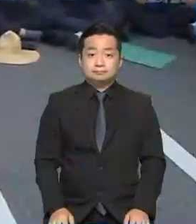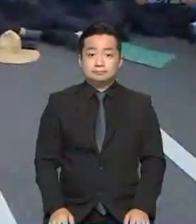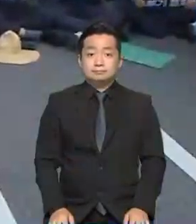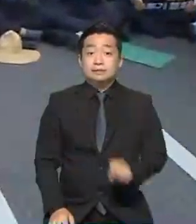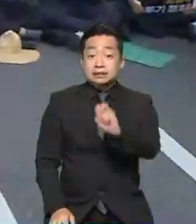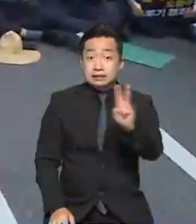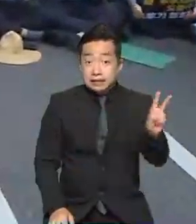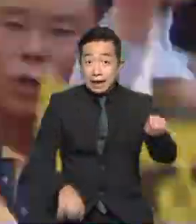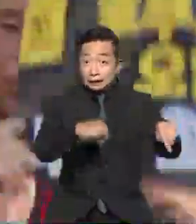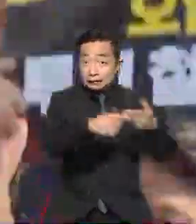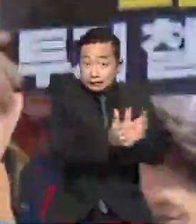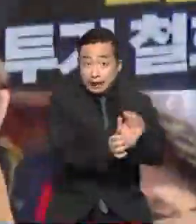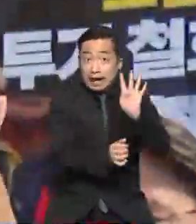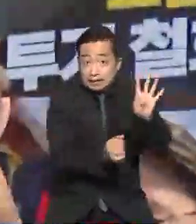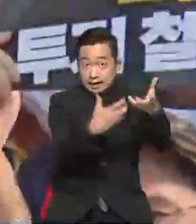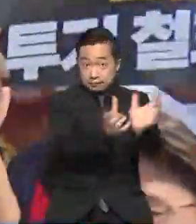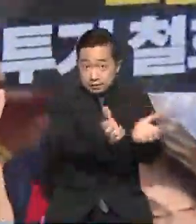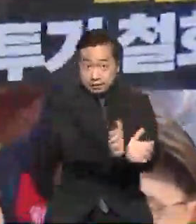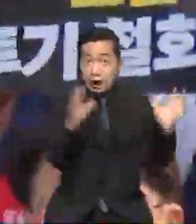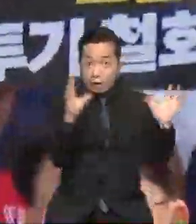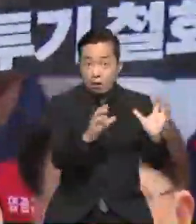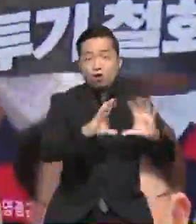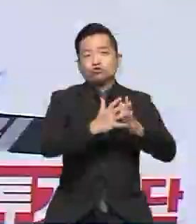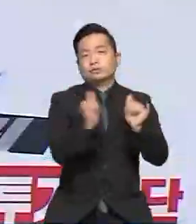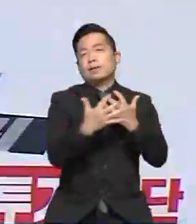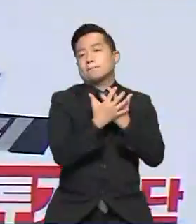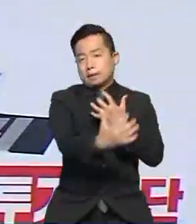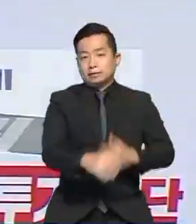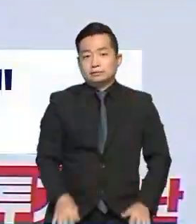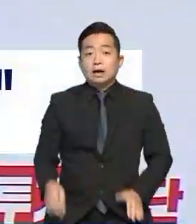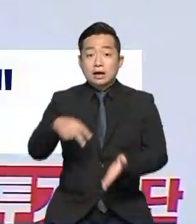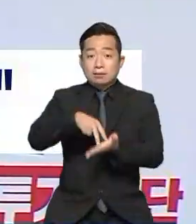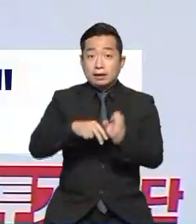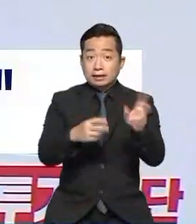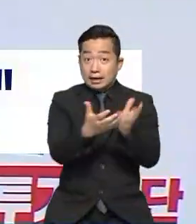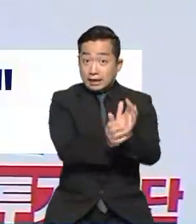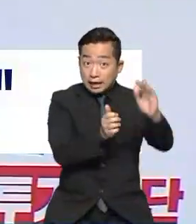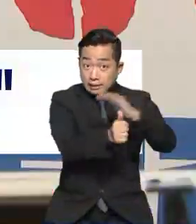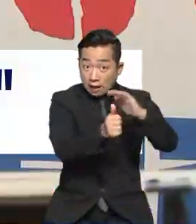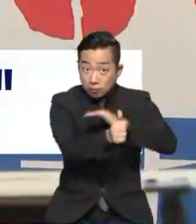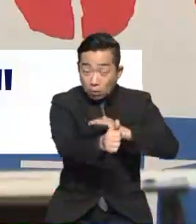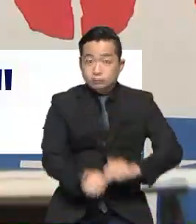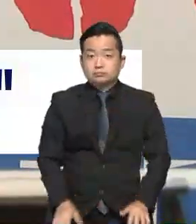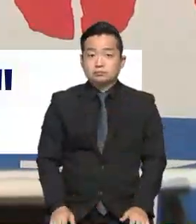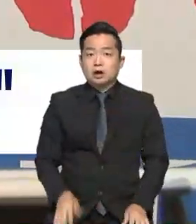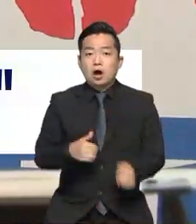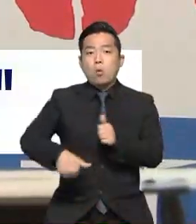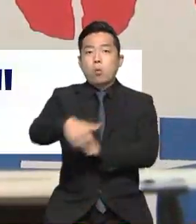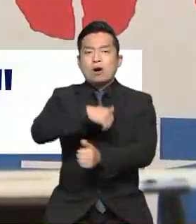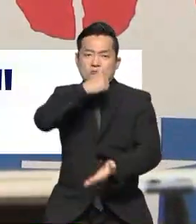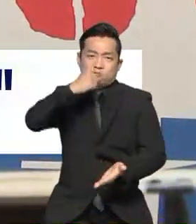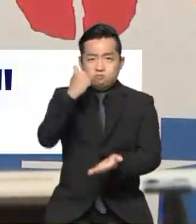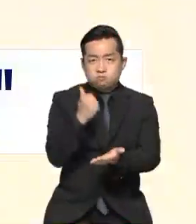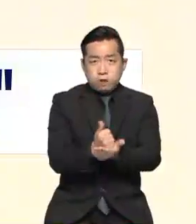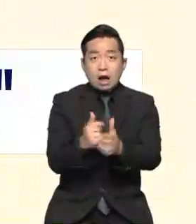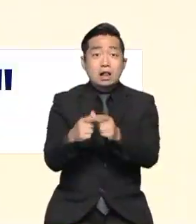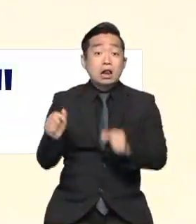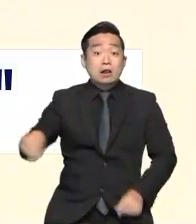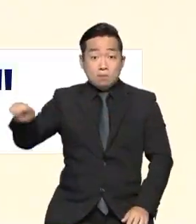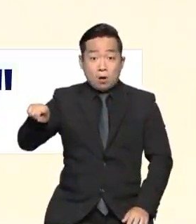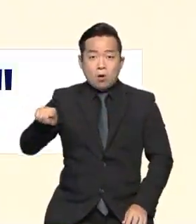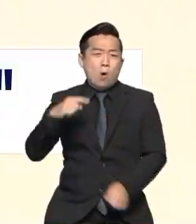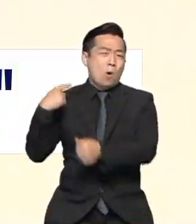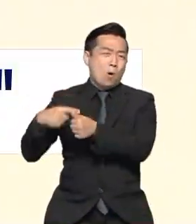야 4당이 모두 모인 범국민 대회. 연단에 오른 야당 대표들은 명백한 환경 범죄를 저지른 일본을